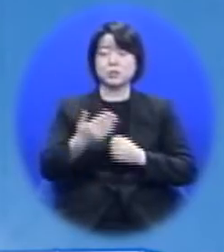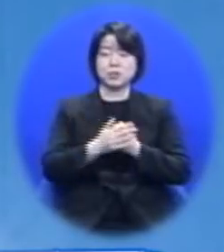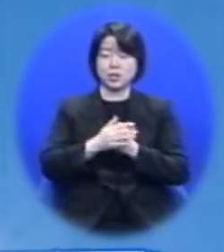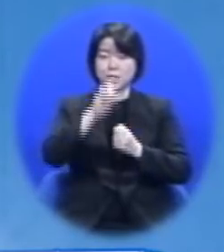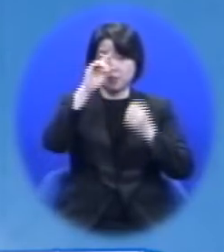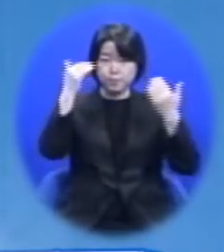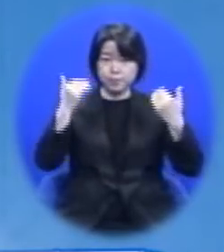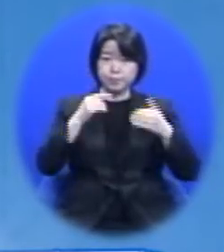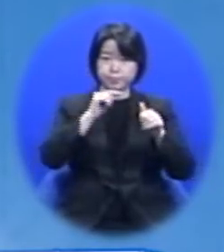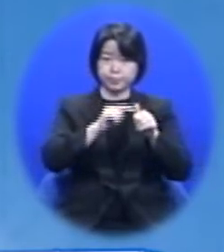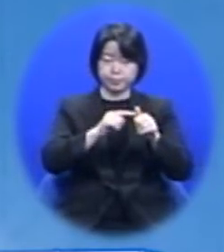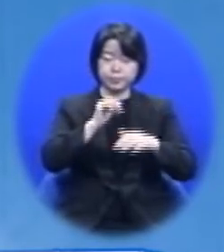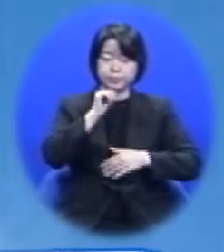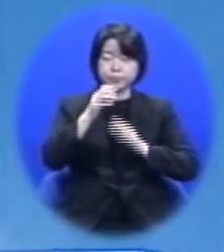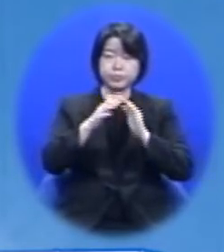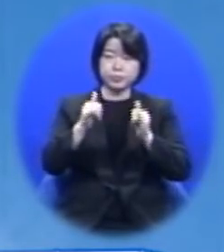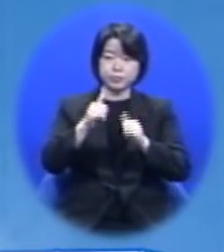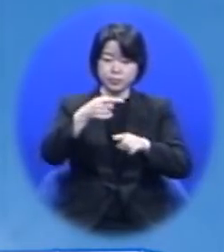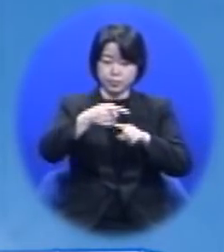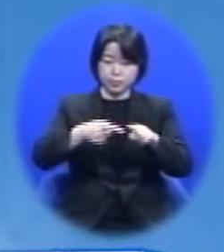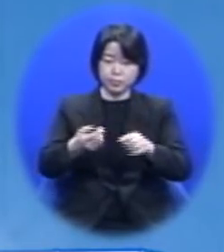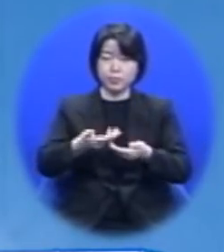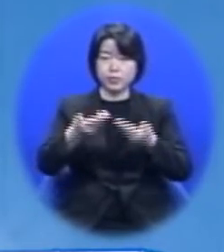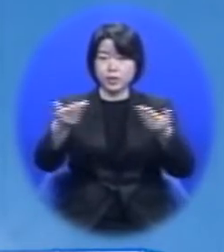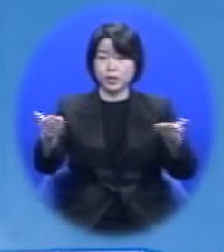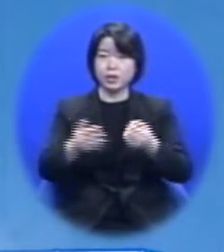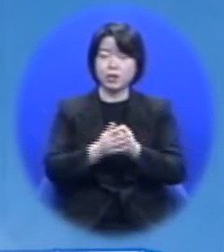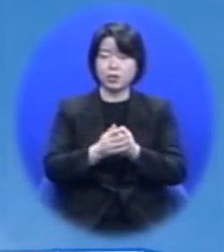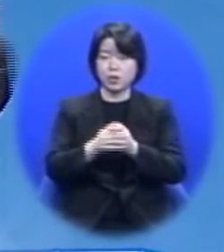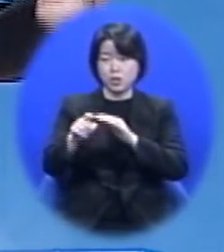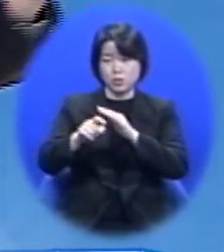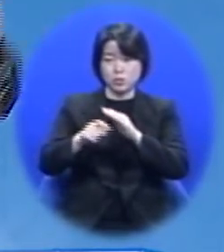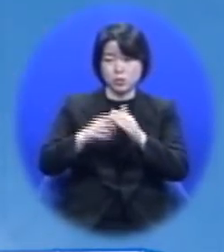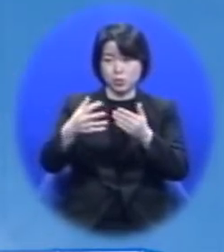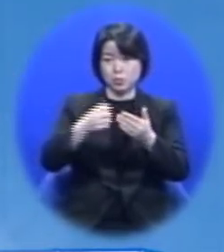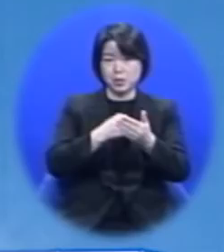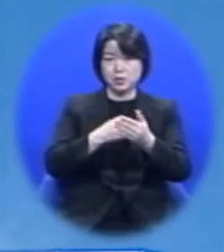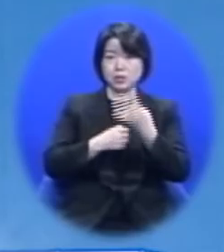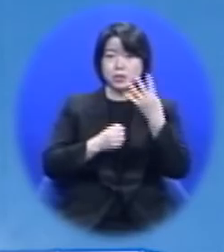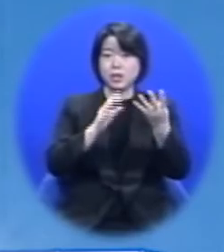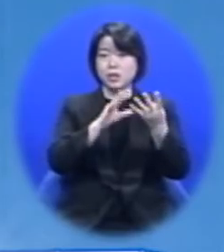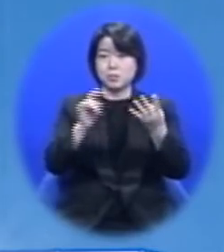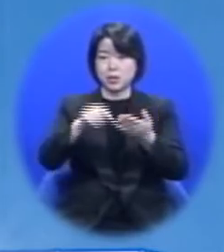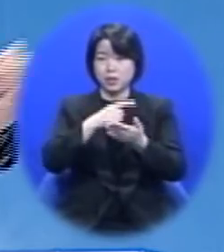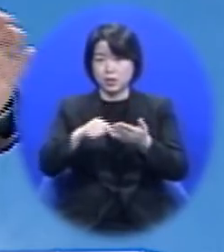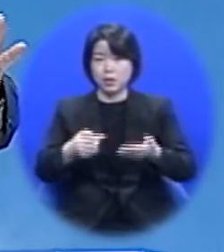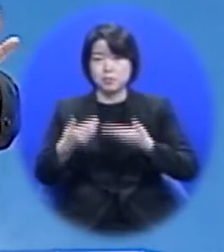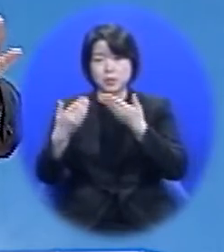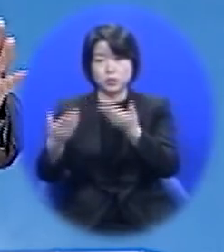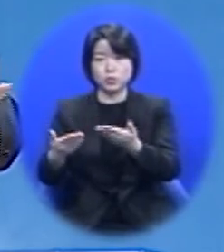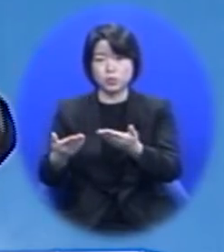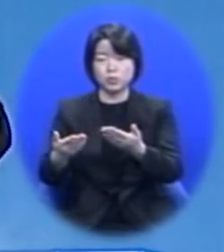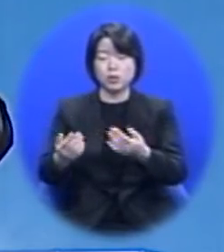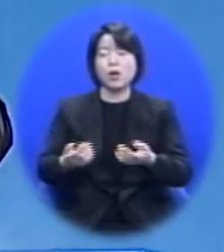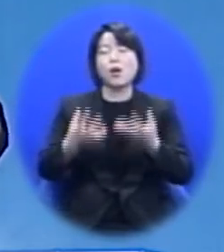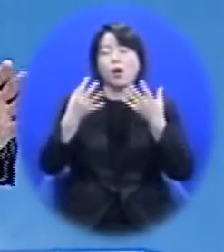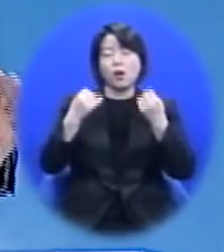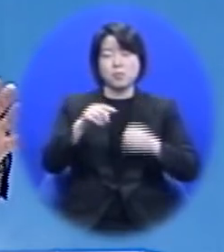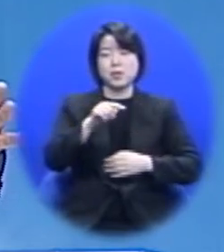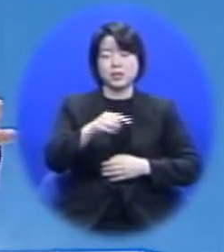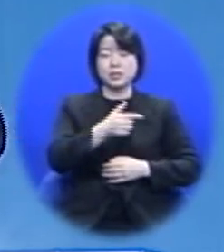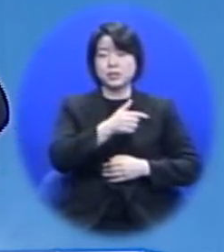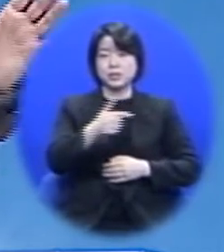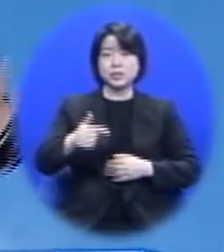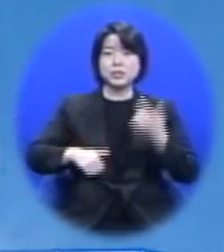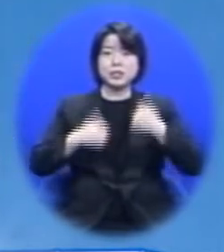사람에게 재산의 반을 나눠주고 누가 속여 뺏은 거 4배나 갚아주고 얼마나 큰 기쁨이 그